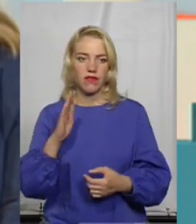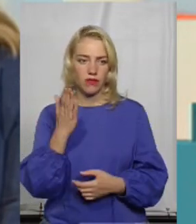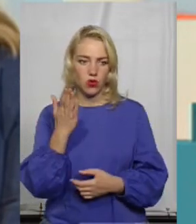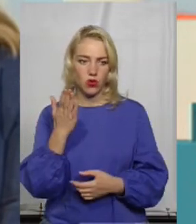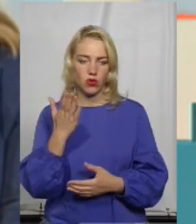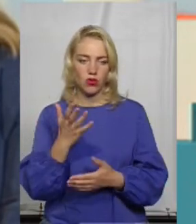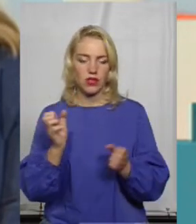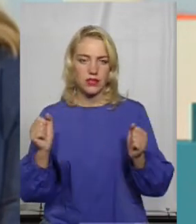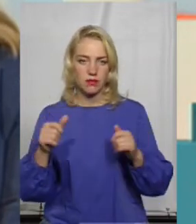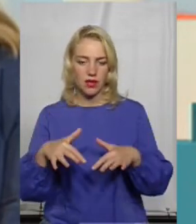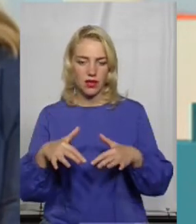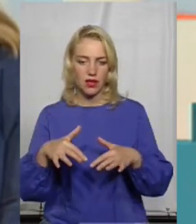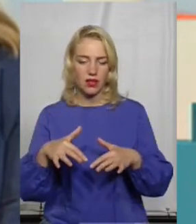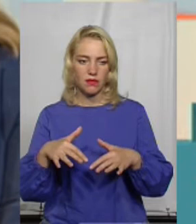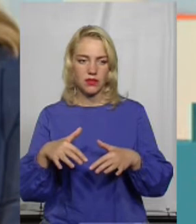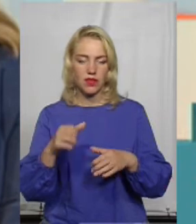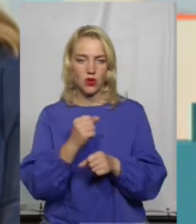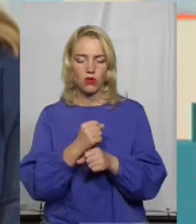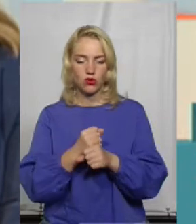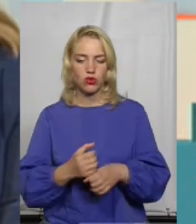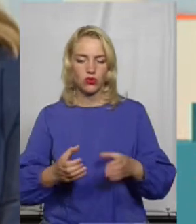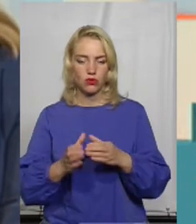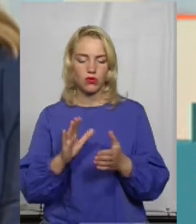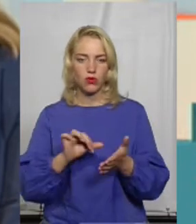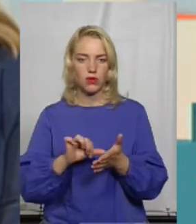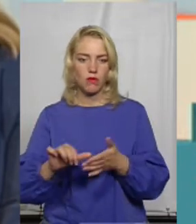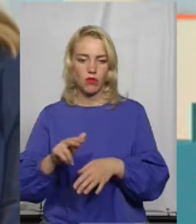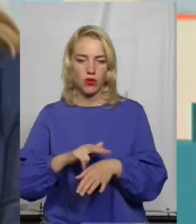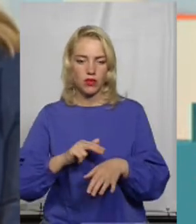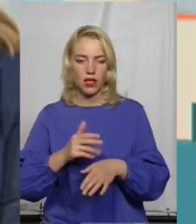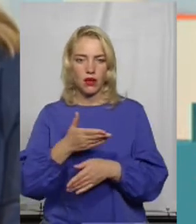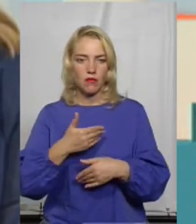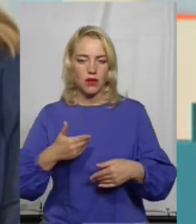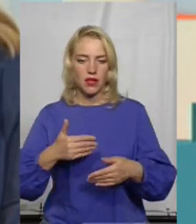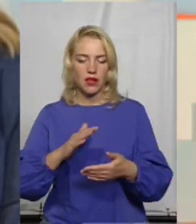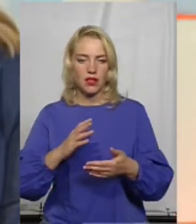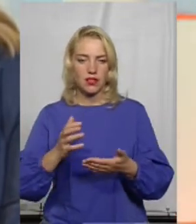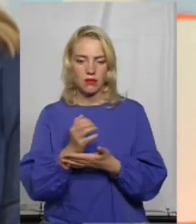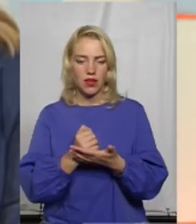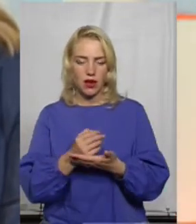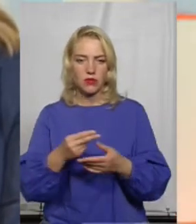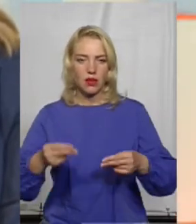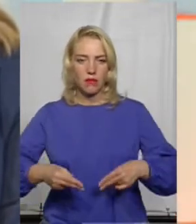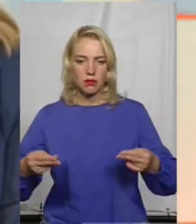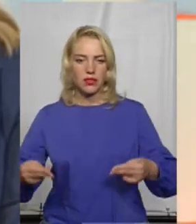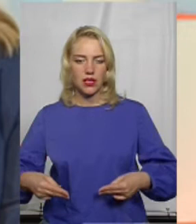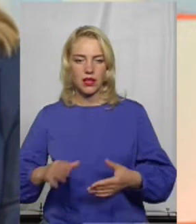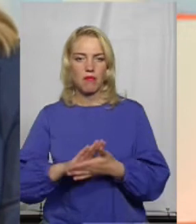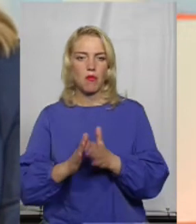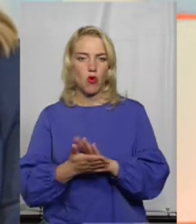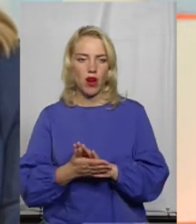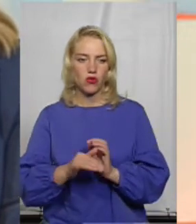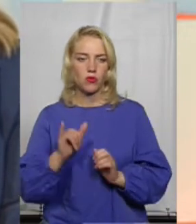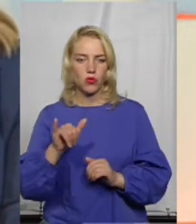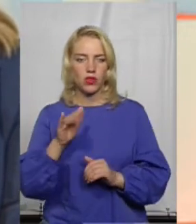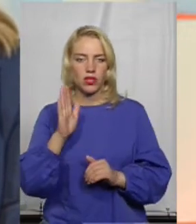вівторок збираємося такою робочою групою, будуть представники поліції, ми збираємося підписати з ними меморандум, у них буде власний